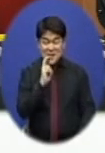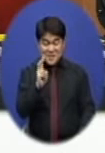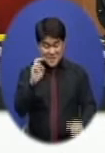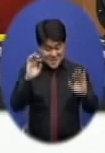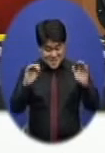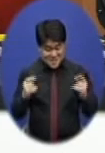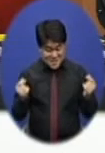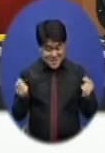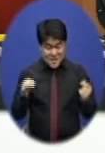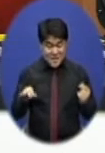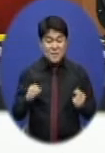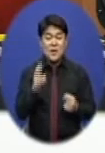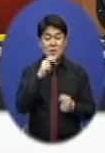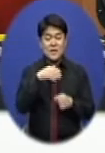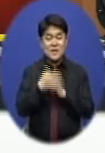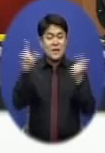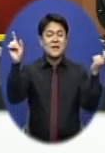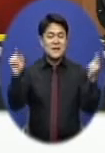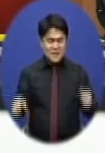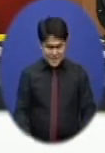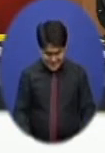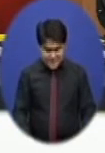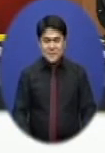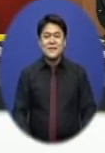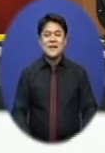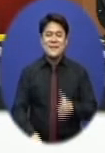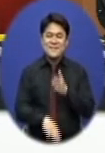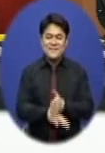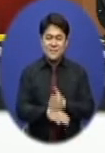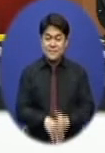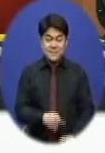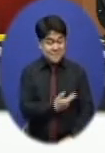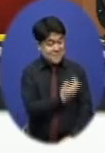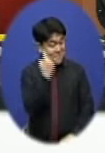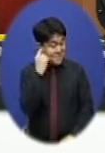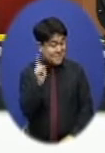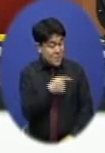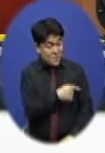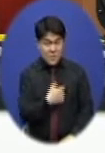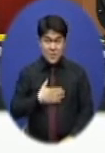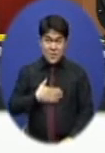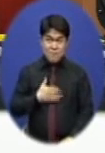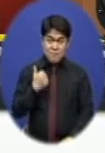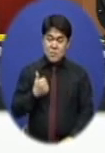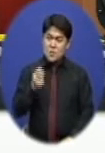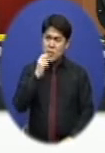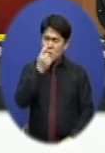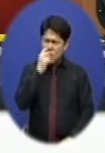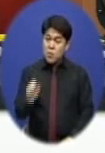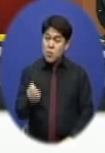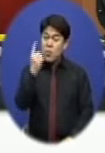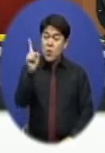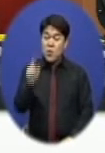네. 장르가 달라서 한번 다시 네. 해보고 싶어서 제가. 아유, 드렸습니다. 고맙습니다. 어떠세요? 아니, 기분은 좋은데 어떻게 노래를 배우게